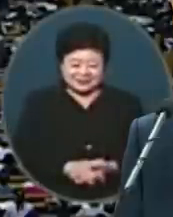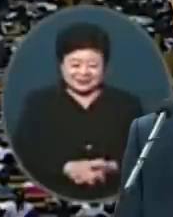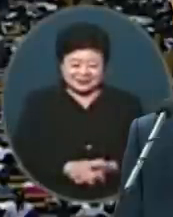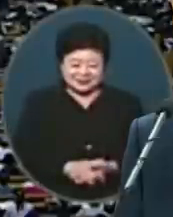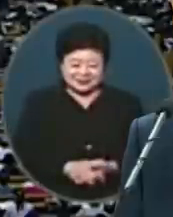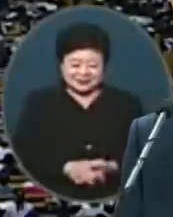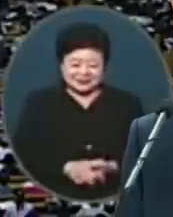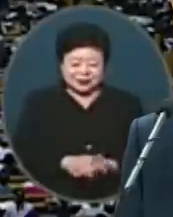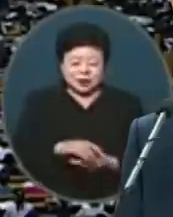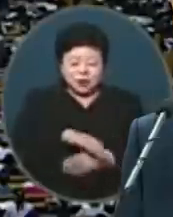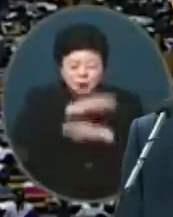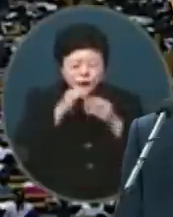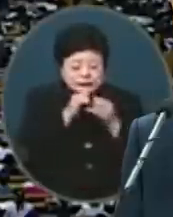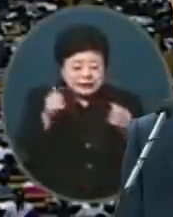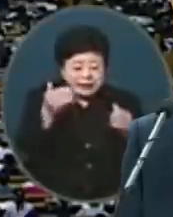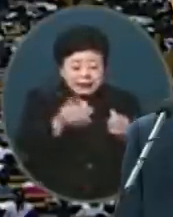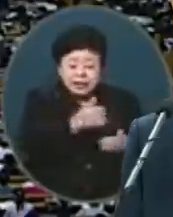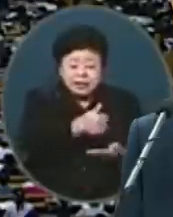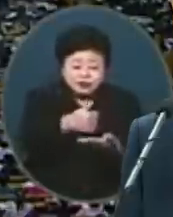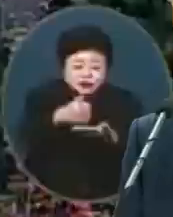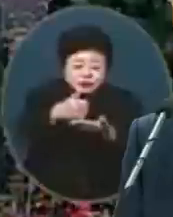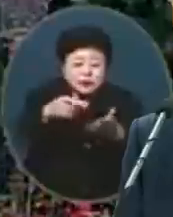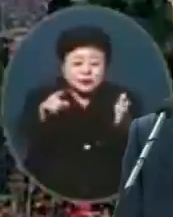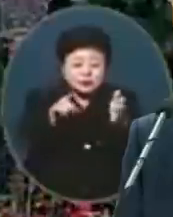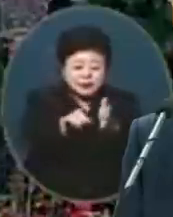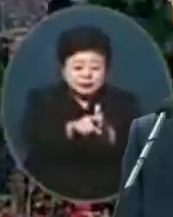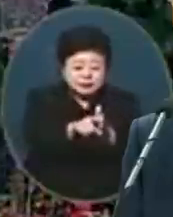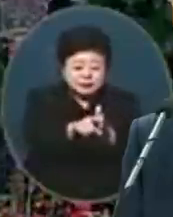온 인류에게 주님은 믿음과